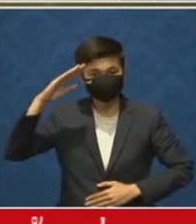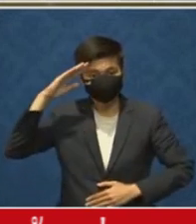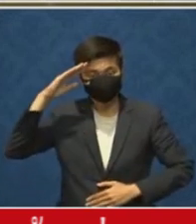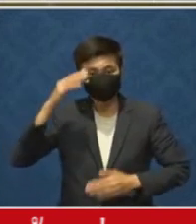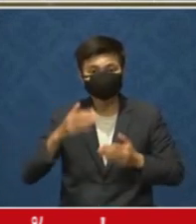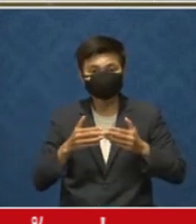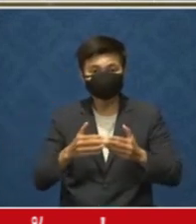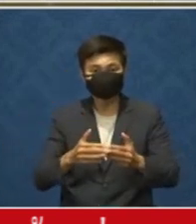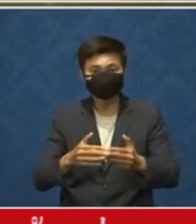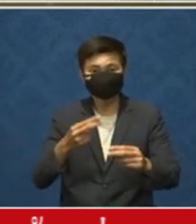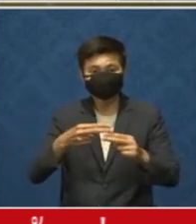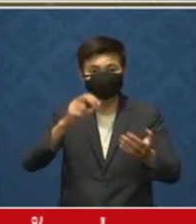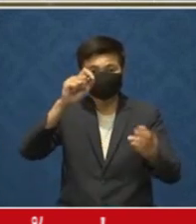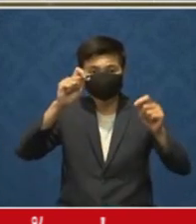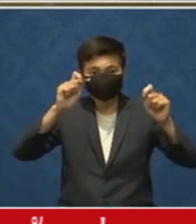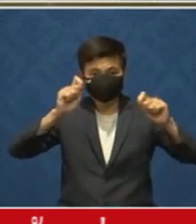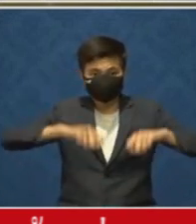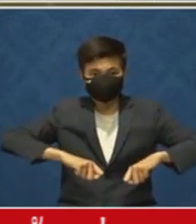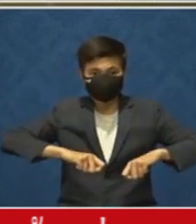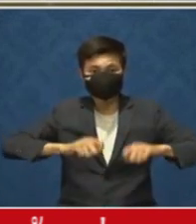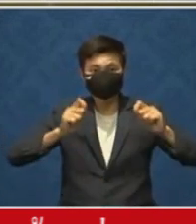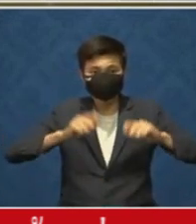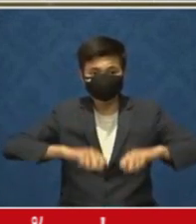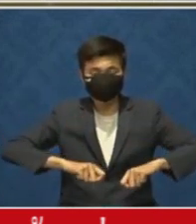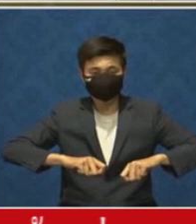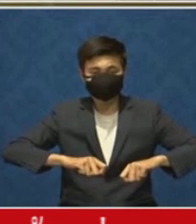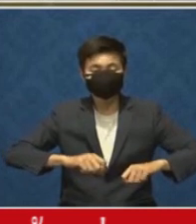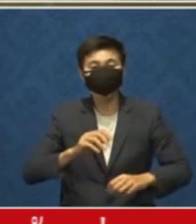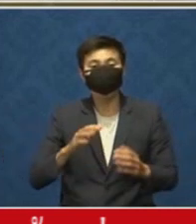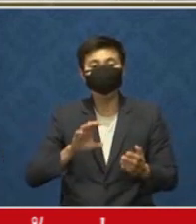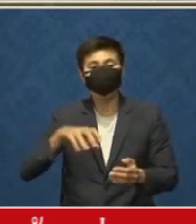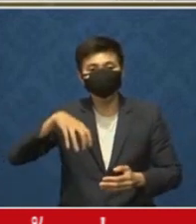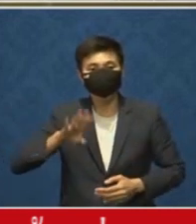างบริษัท CSOC ของประเทศจีนนะครับ